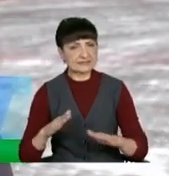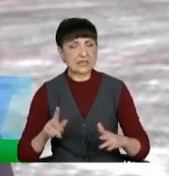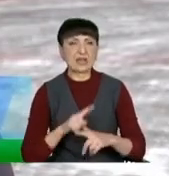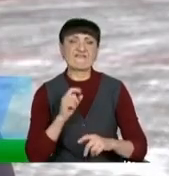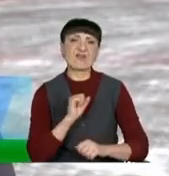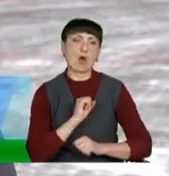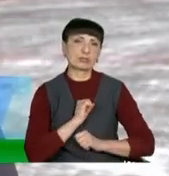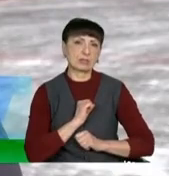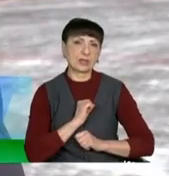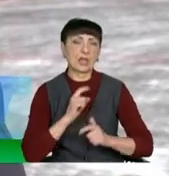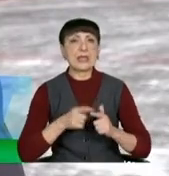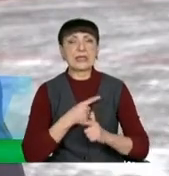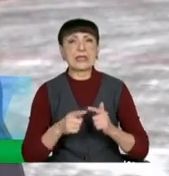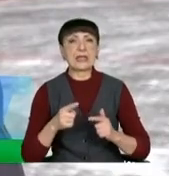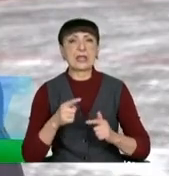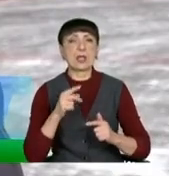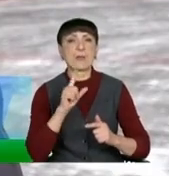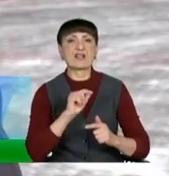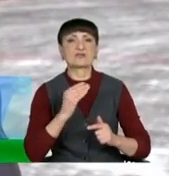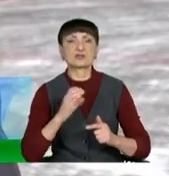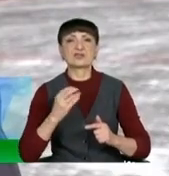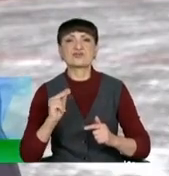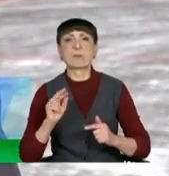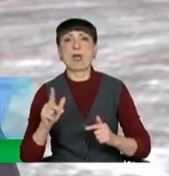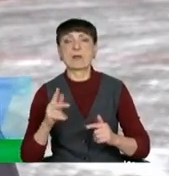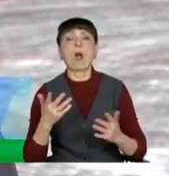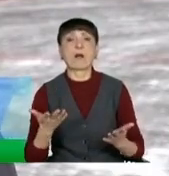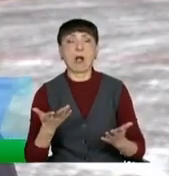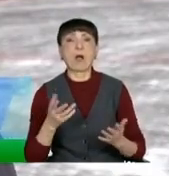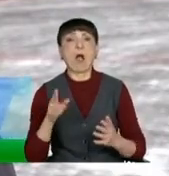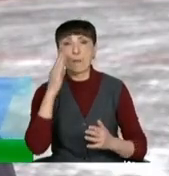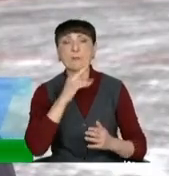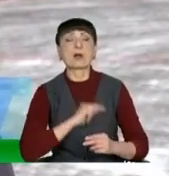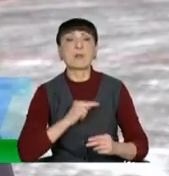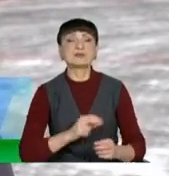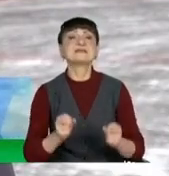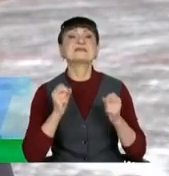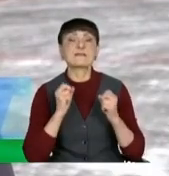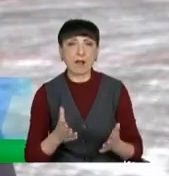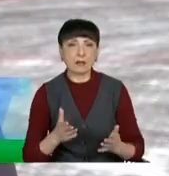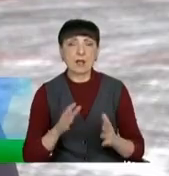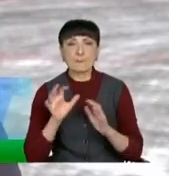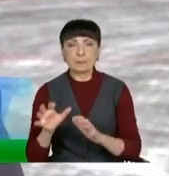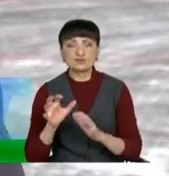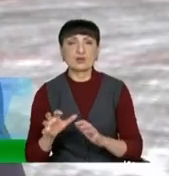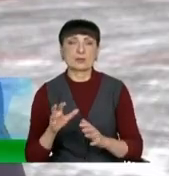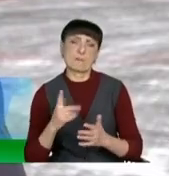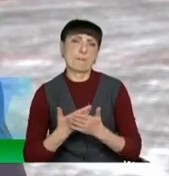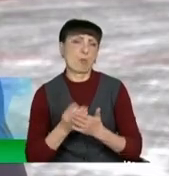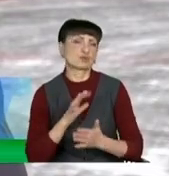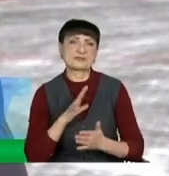выходные оставили или в будни. Если в будни, то возникает вопрос, как работать родителям или опекунам, или попечителям этих